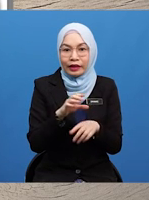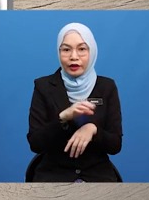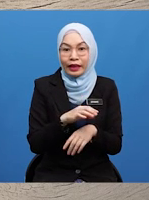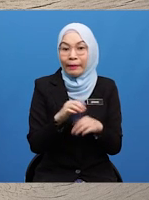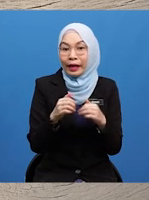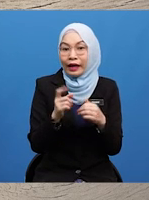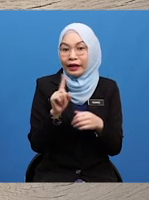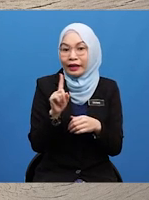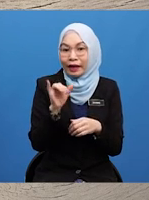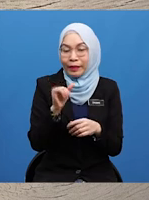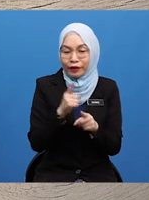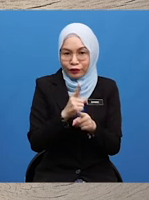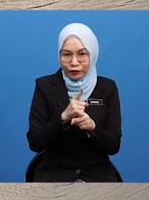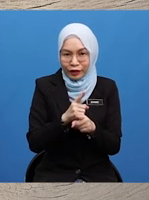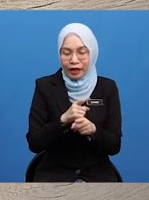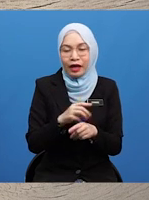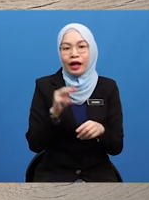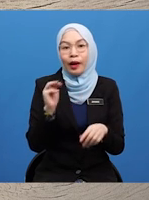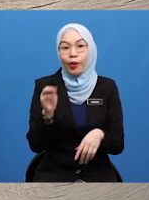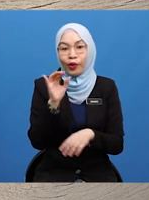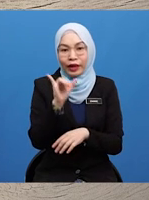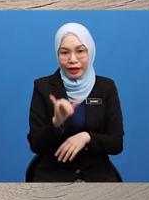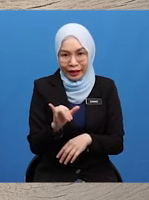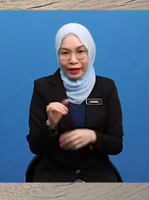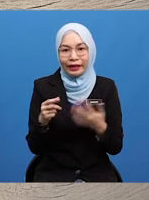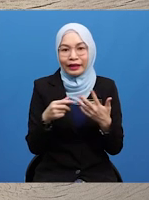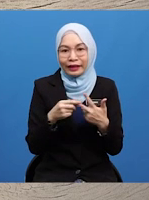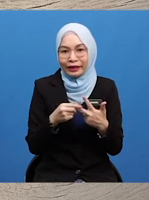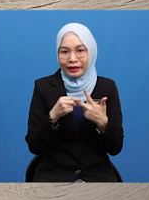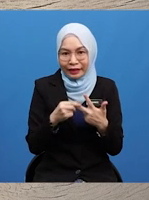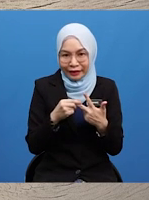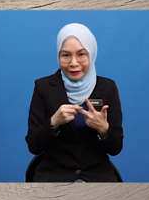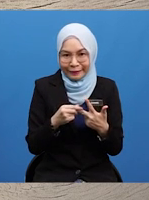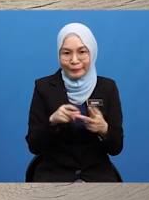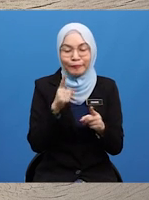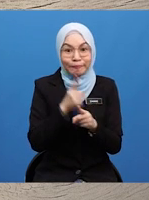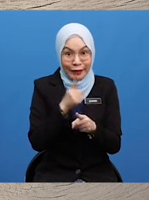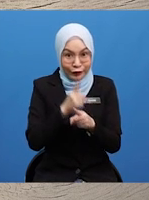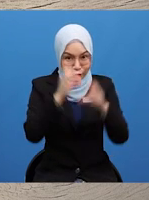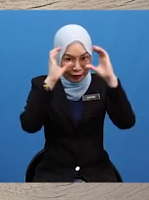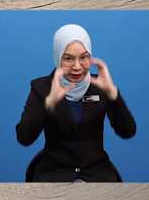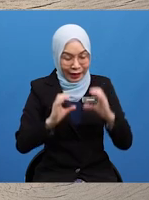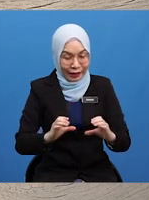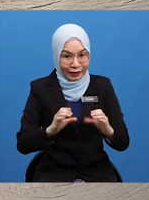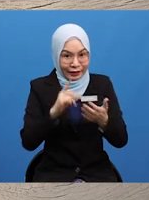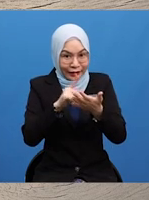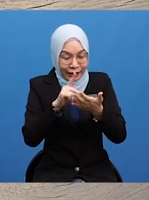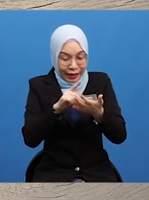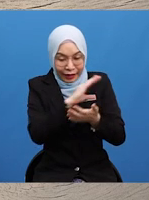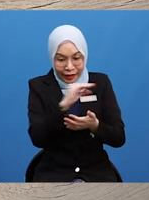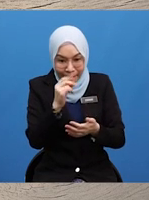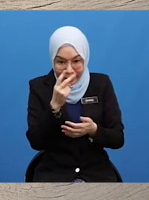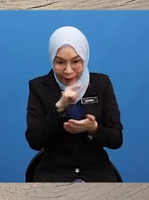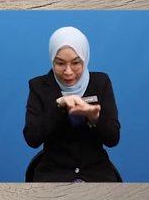ini. Ini kerana bacaan nilai isi padu cecair yang betul apabila kedudukan mata lurus